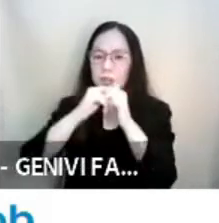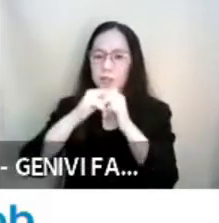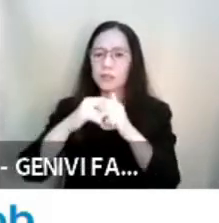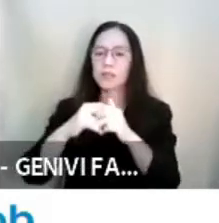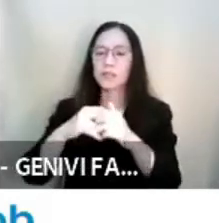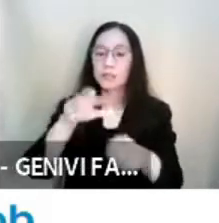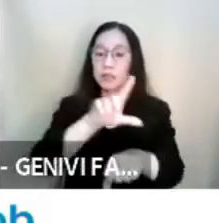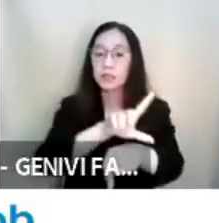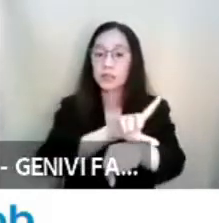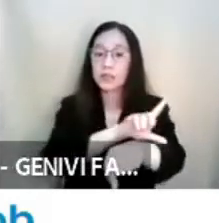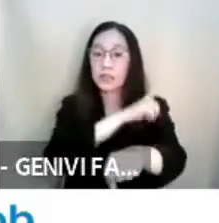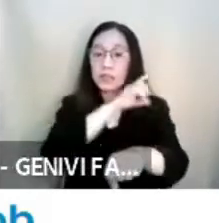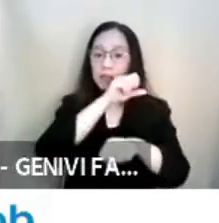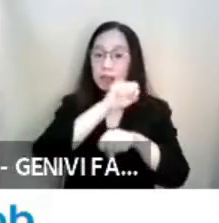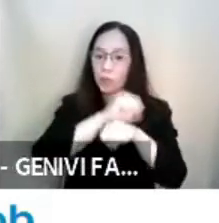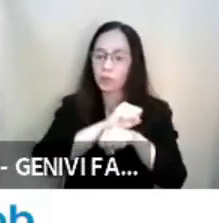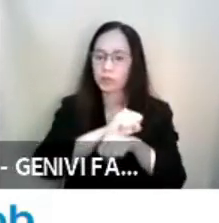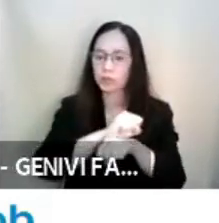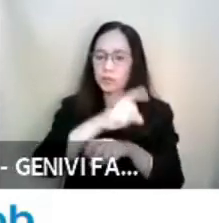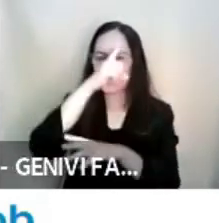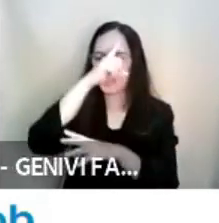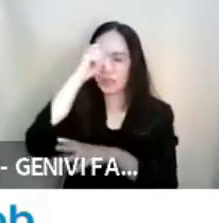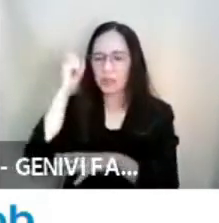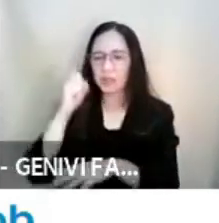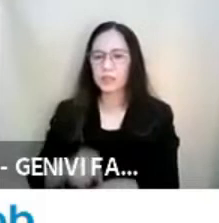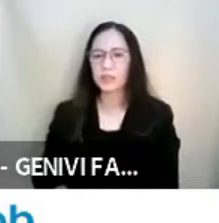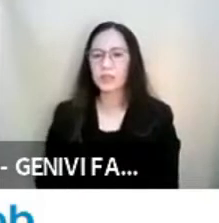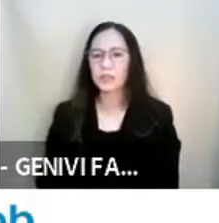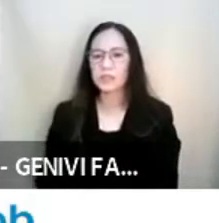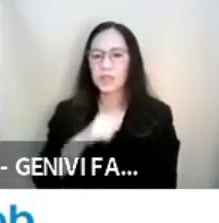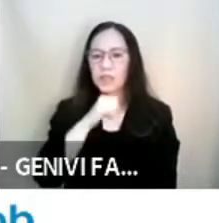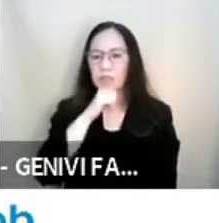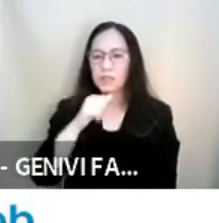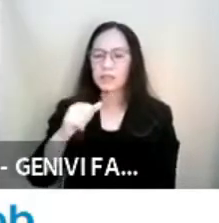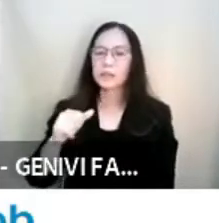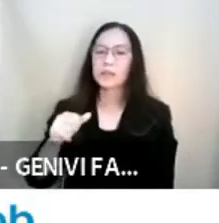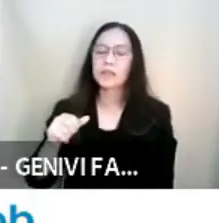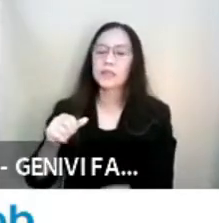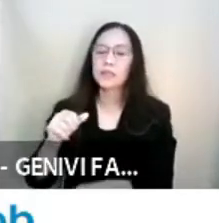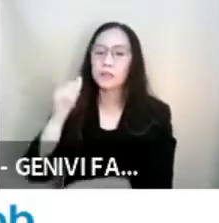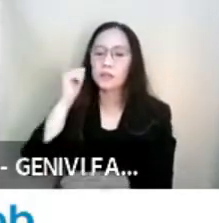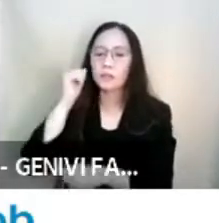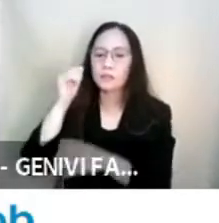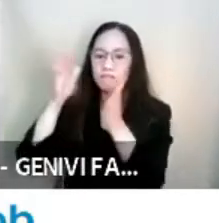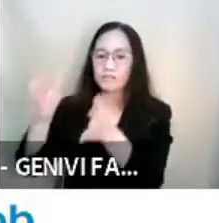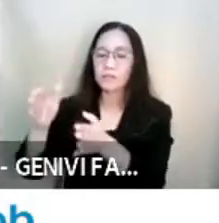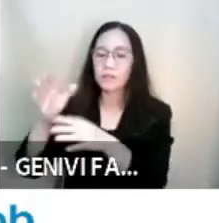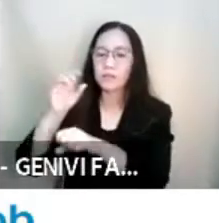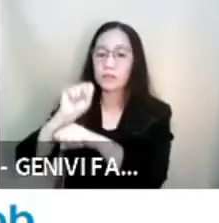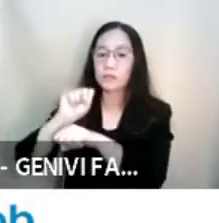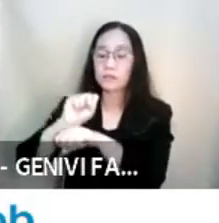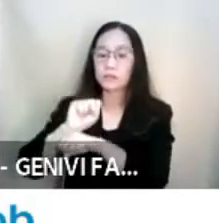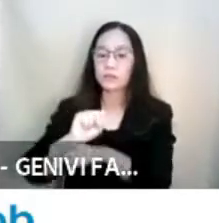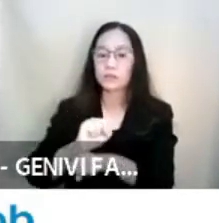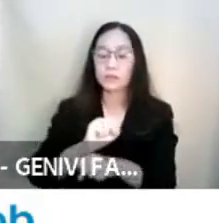work. Kasi hindi naman sila ganun kaagad sanay sa pagtatrabaho. No? So in the learning center